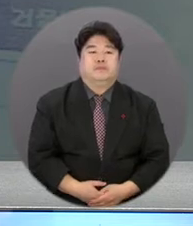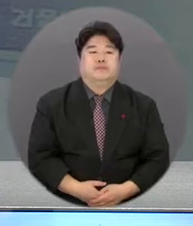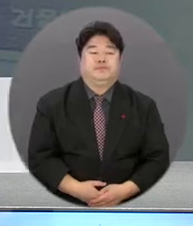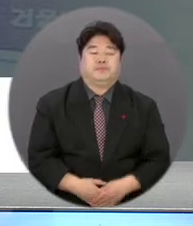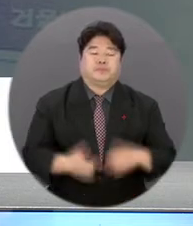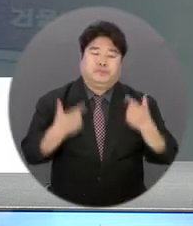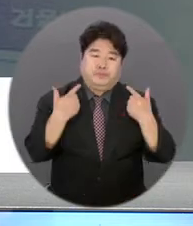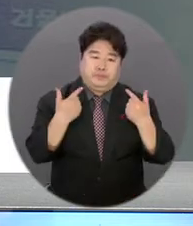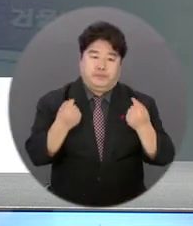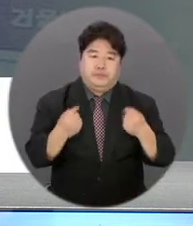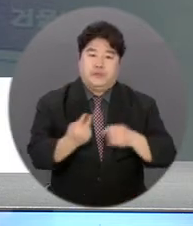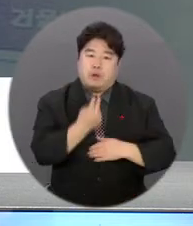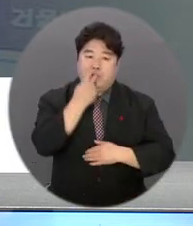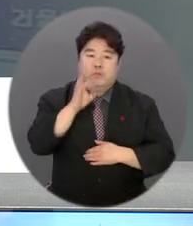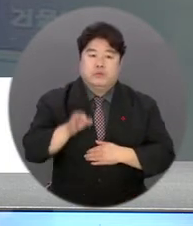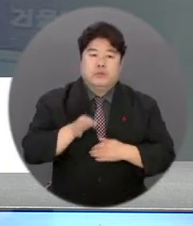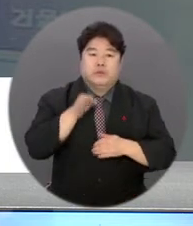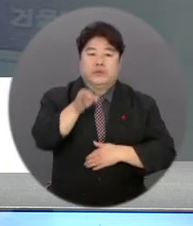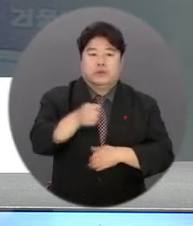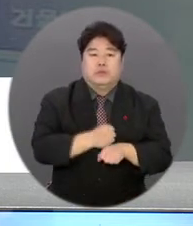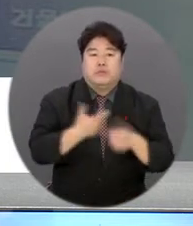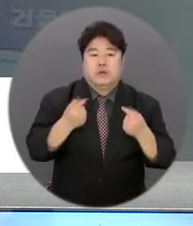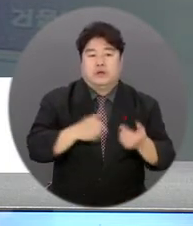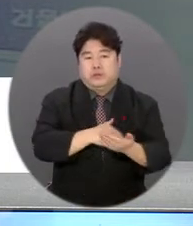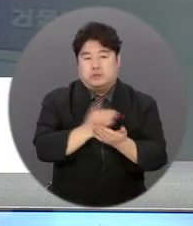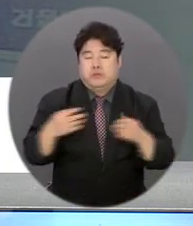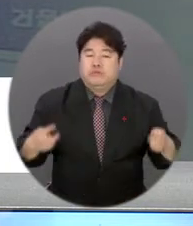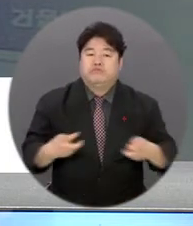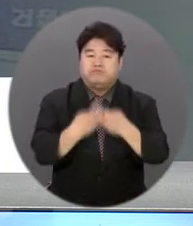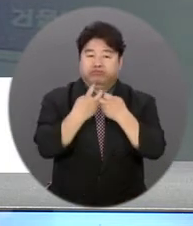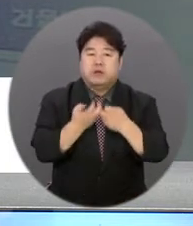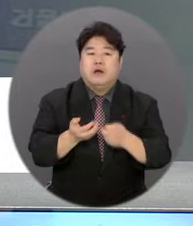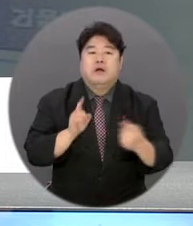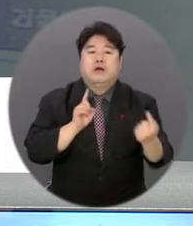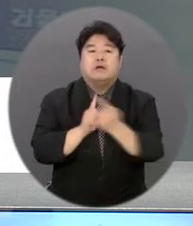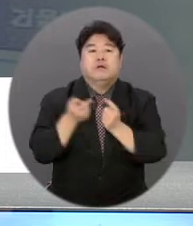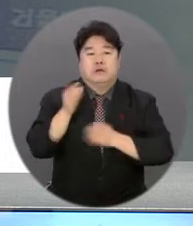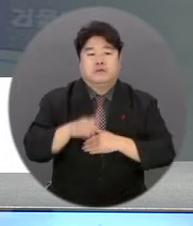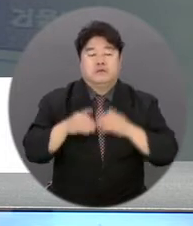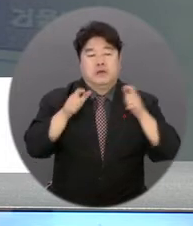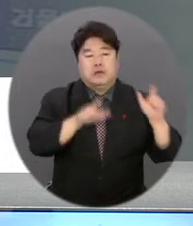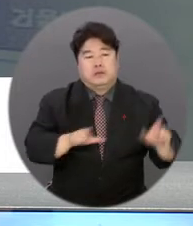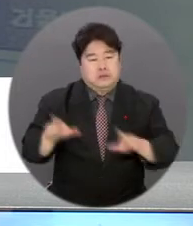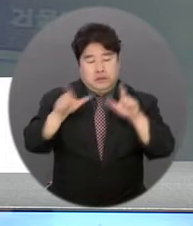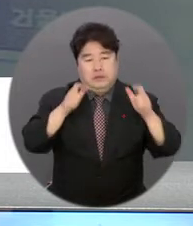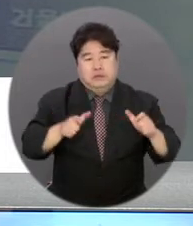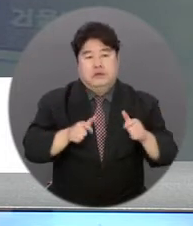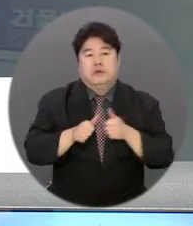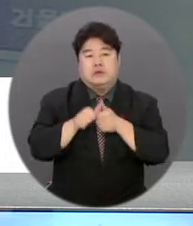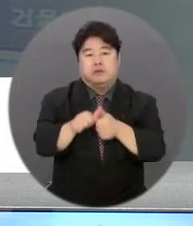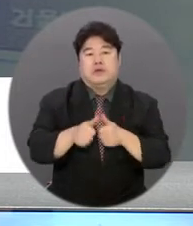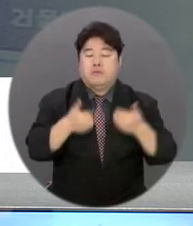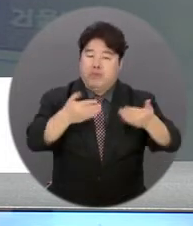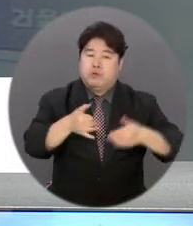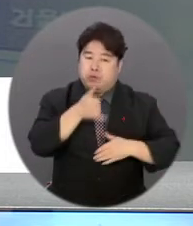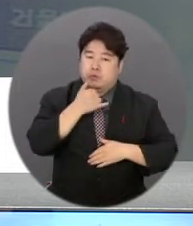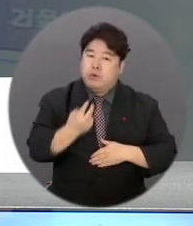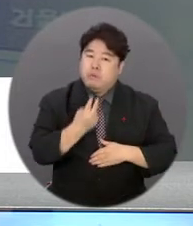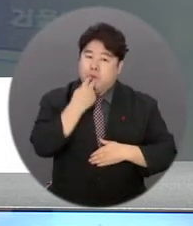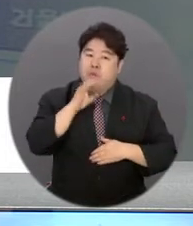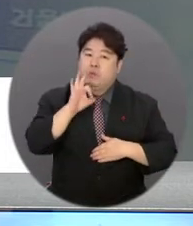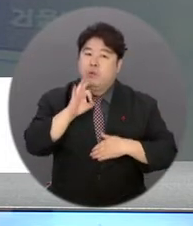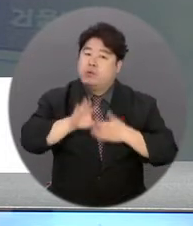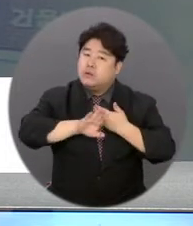똑같은 보험료를 내고 같은 종류의 사고를 당했는데 사는 지역에 따라 받을 수 있는 보험금이 다르다면